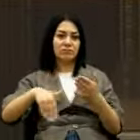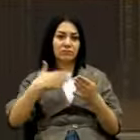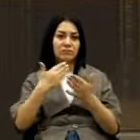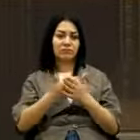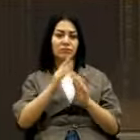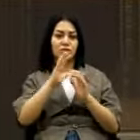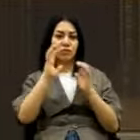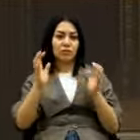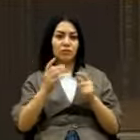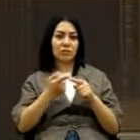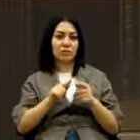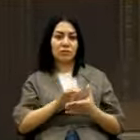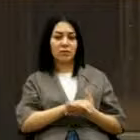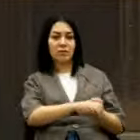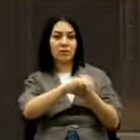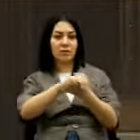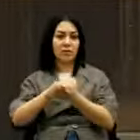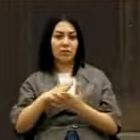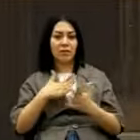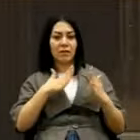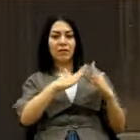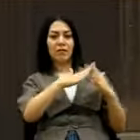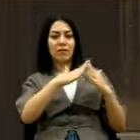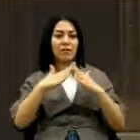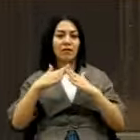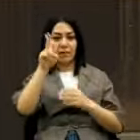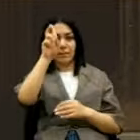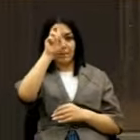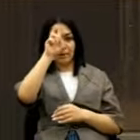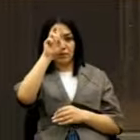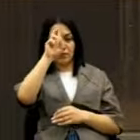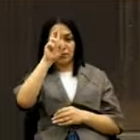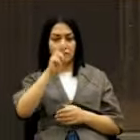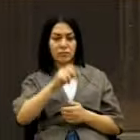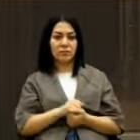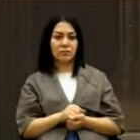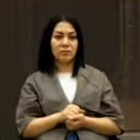թե խաղաղությունն է մեր հարևանների հետ,